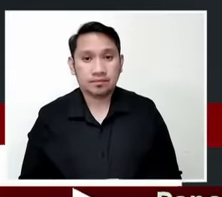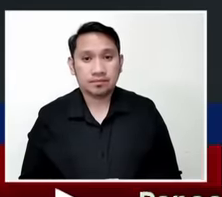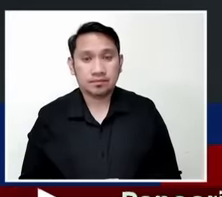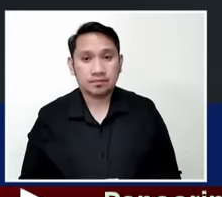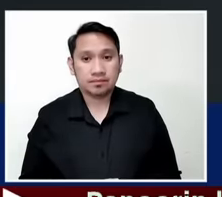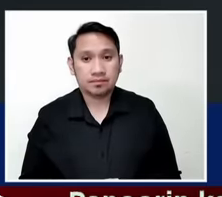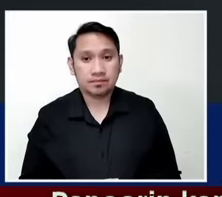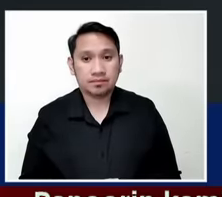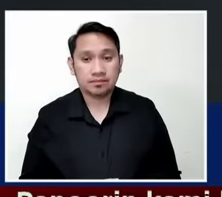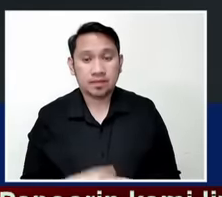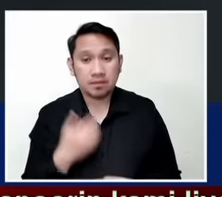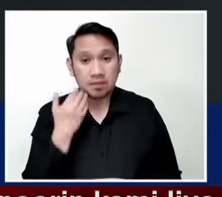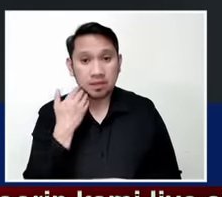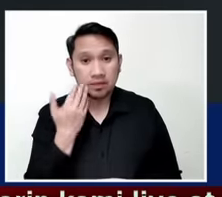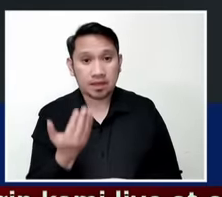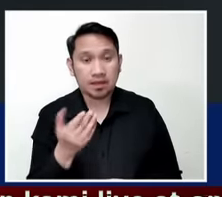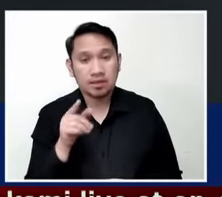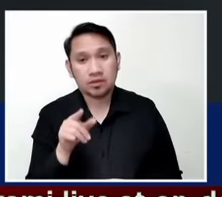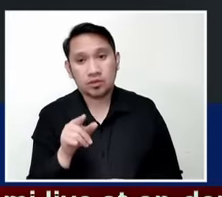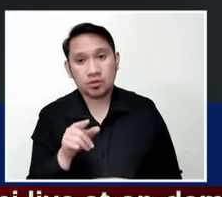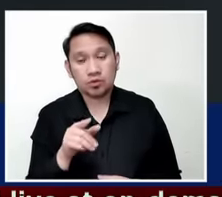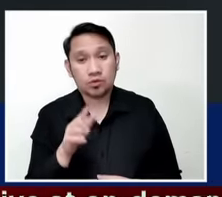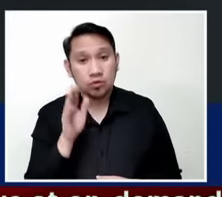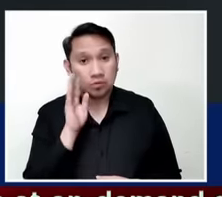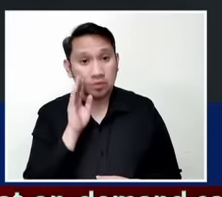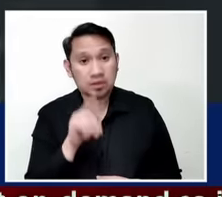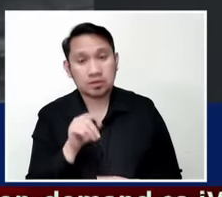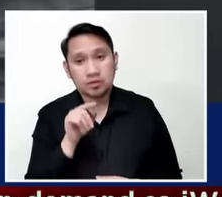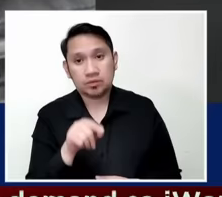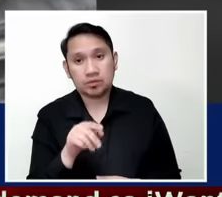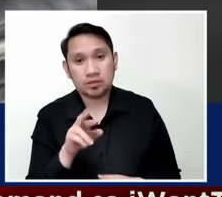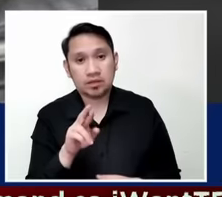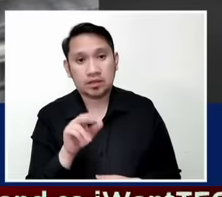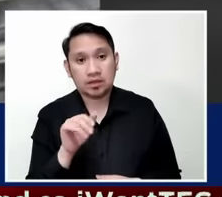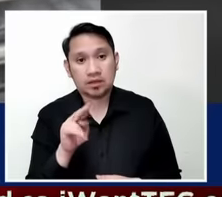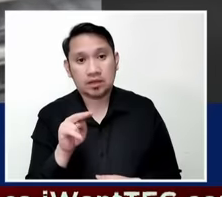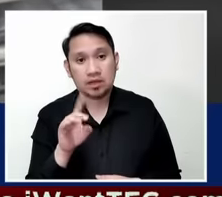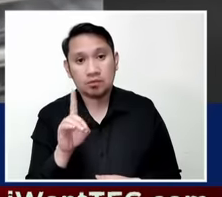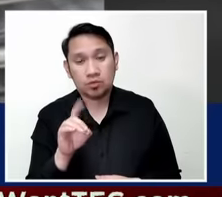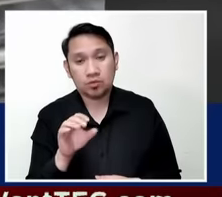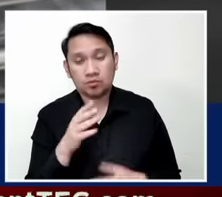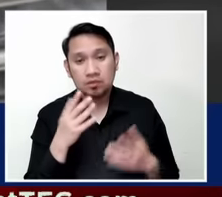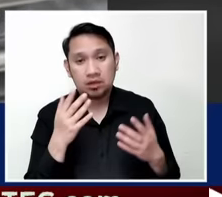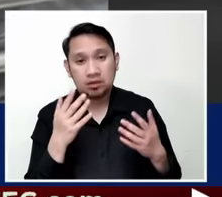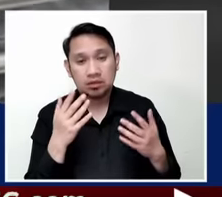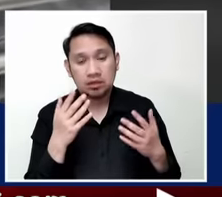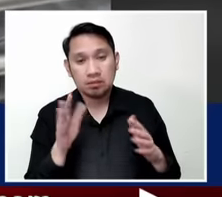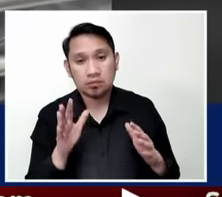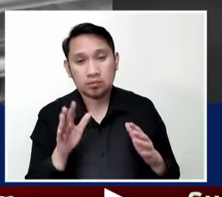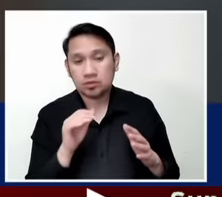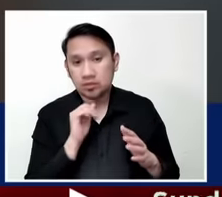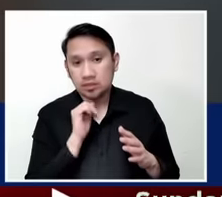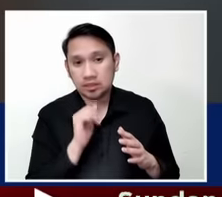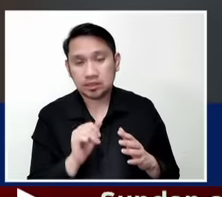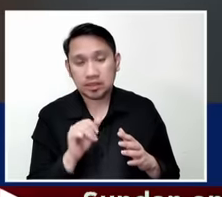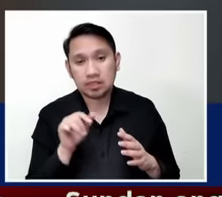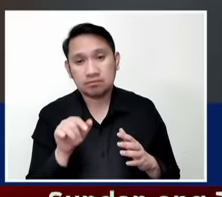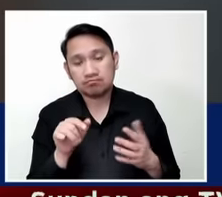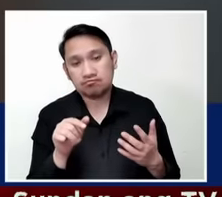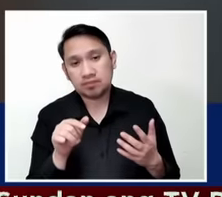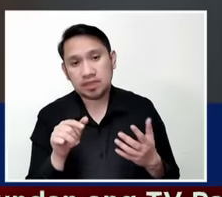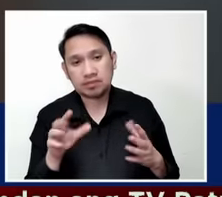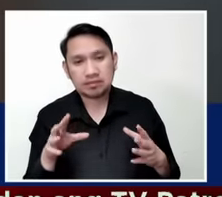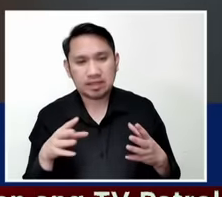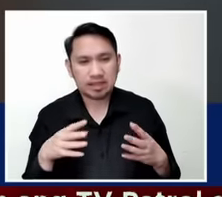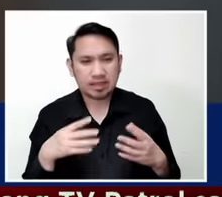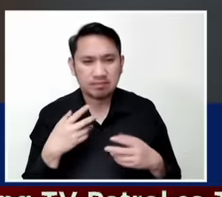Namatay sa mismong araw ng Pasko ang kapatid ni Romer na si Raymundo matapos hindi makayanan ang pinsalang natamo ng katawan